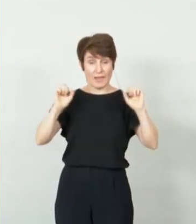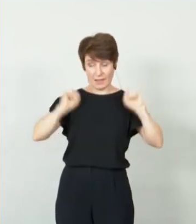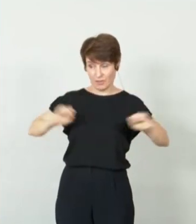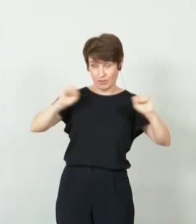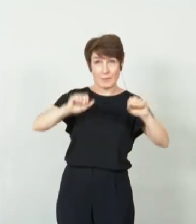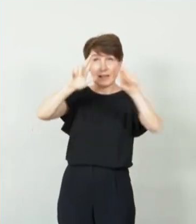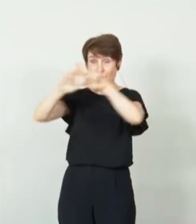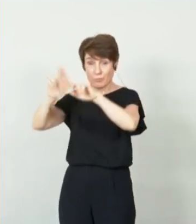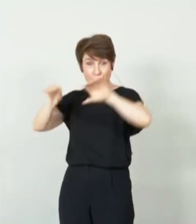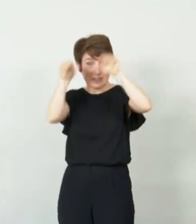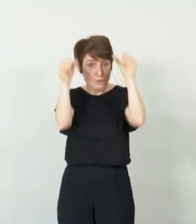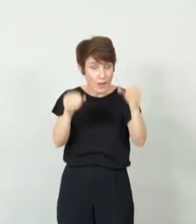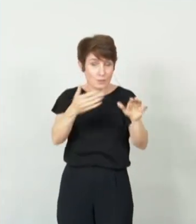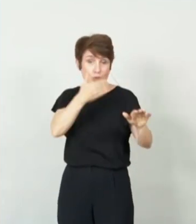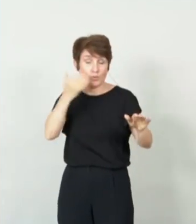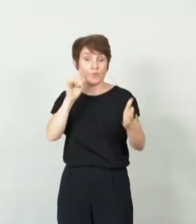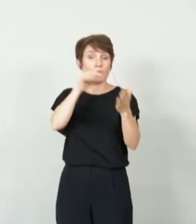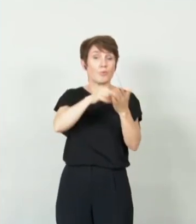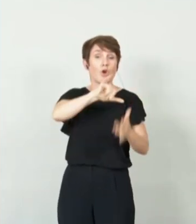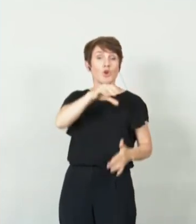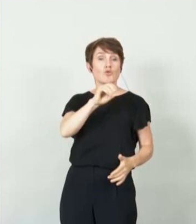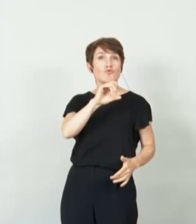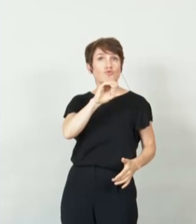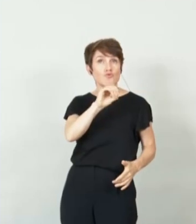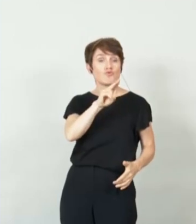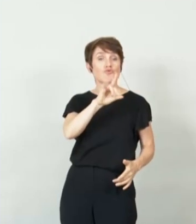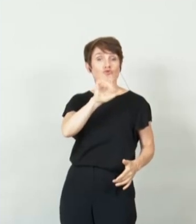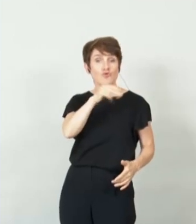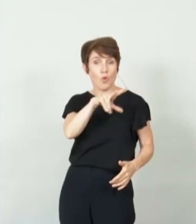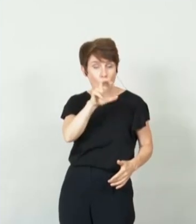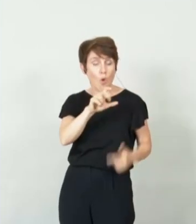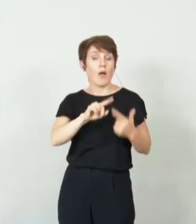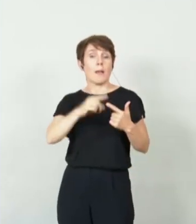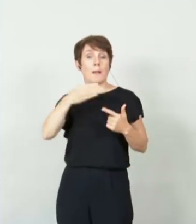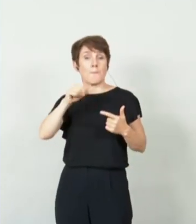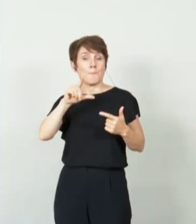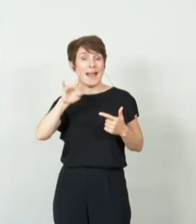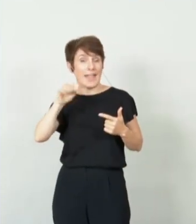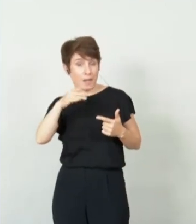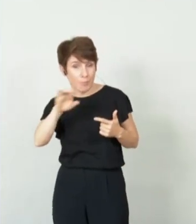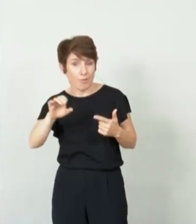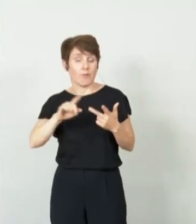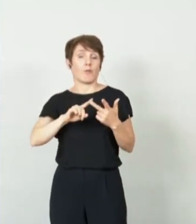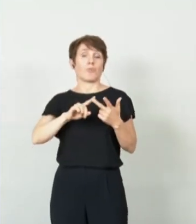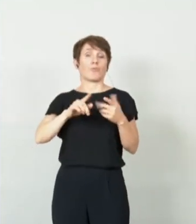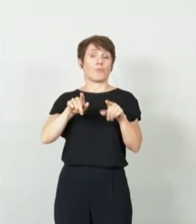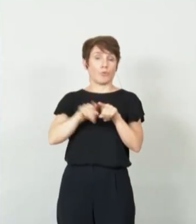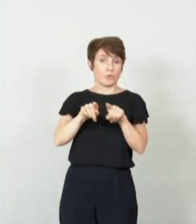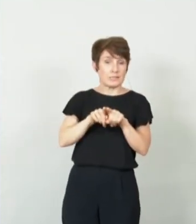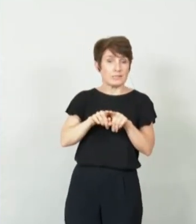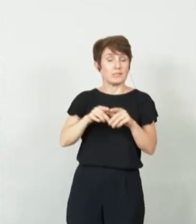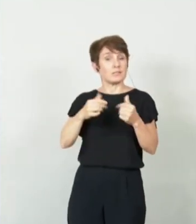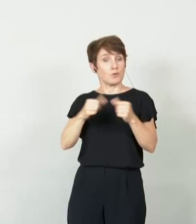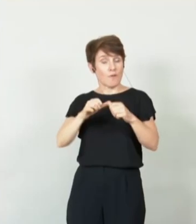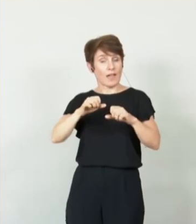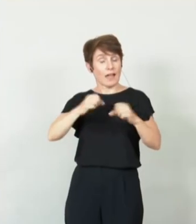Jouaux Malherbe avant d'engager les travaux études pour la glisse urbaine réorganisée l'activité piscine